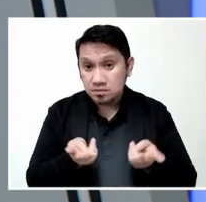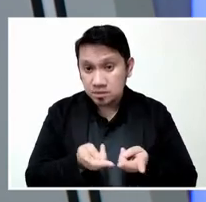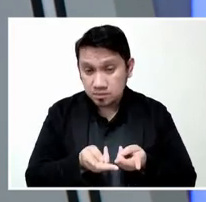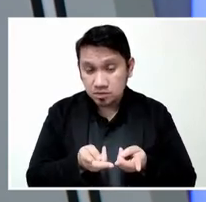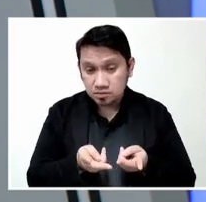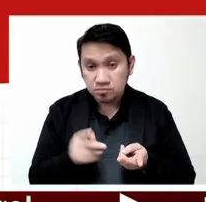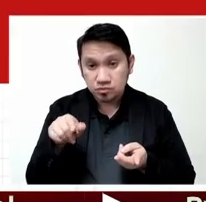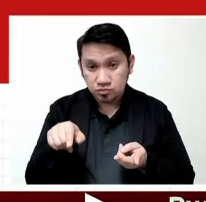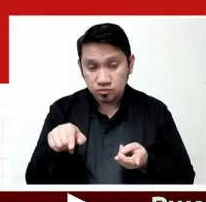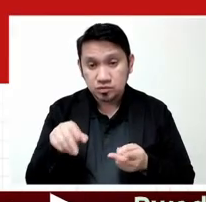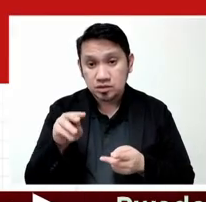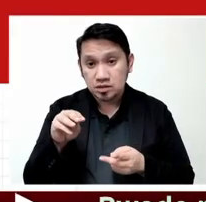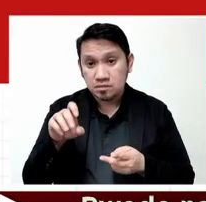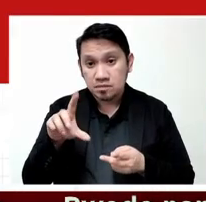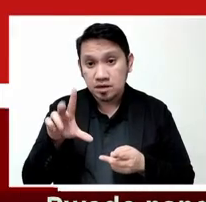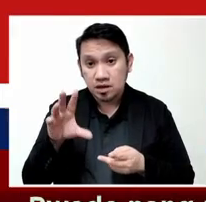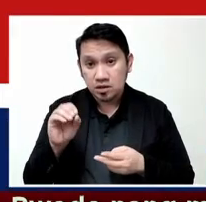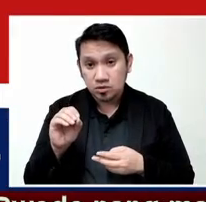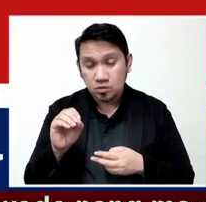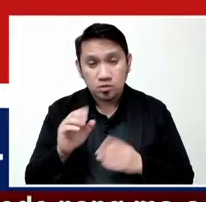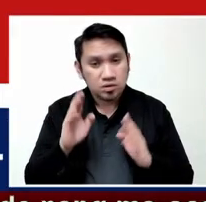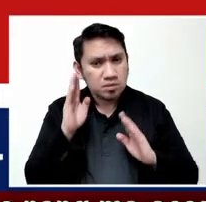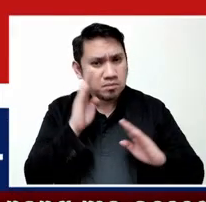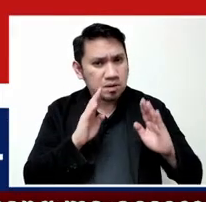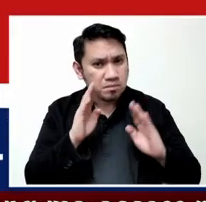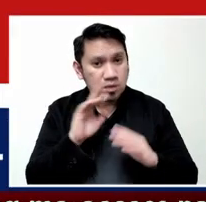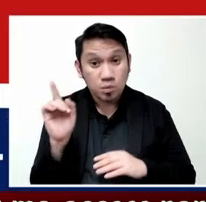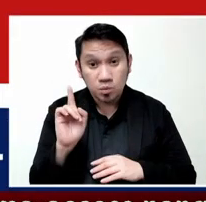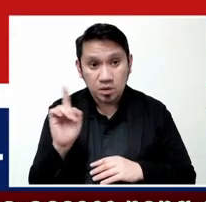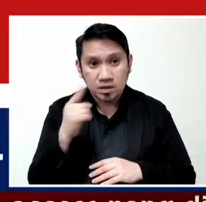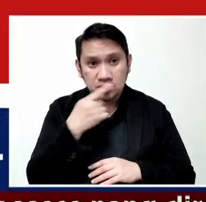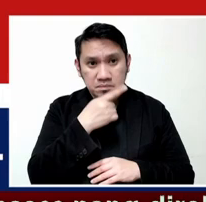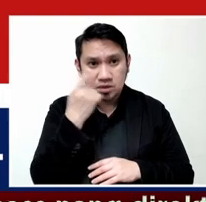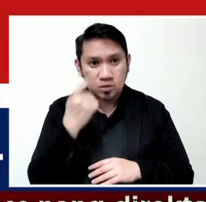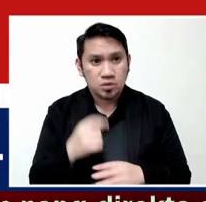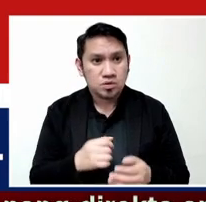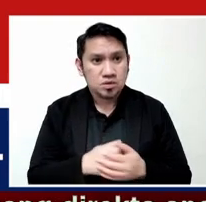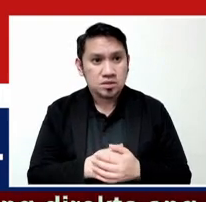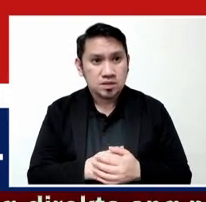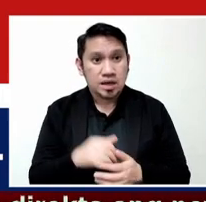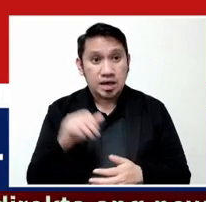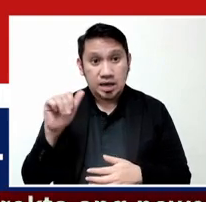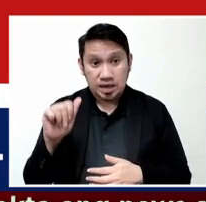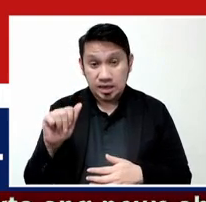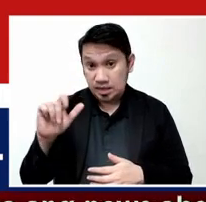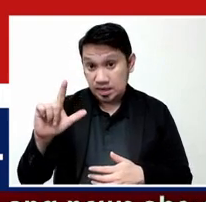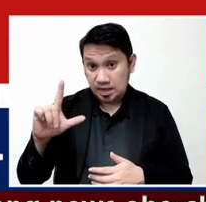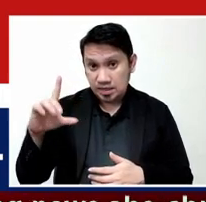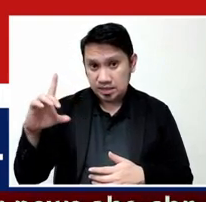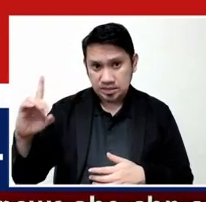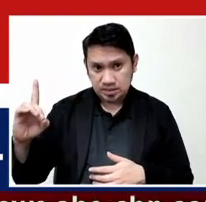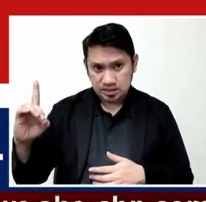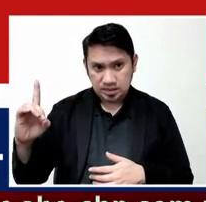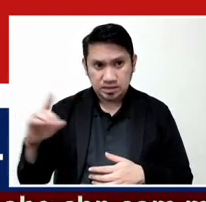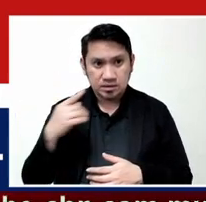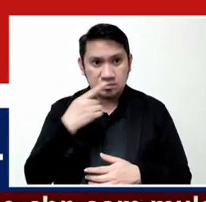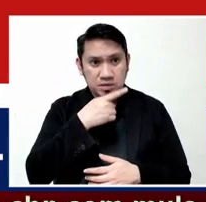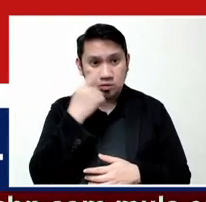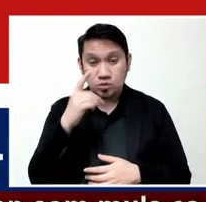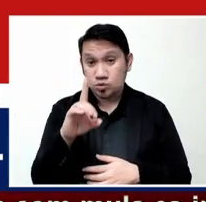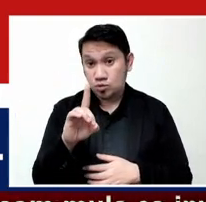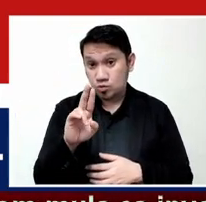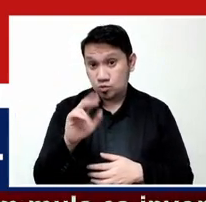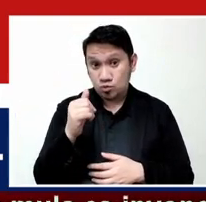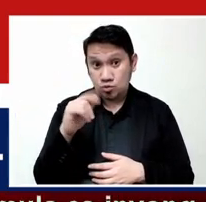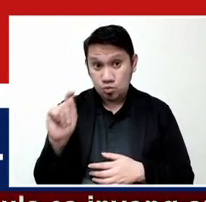Meralco. Ayon po sa Meralco, dahil ito sa automatic load dropping matapos pumalya ang Duhat Hermosa Line